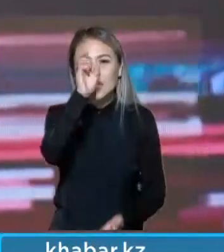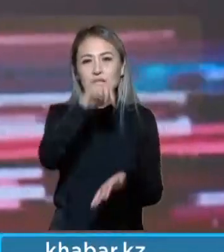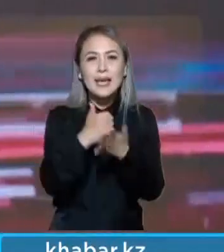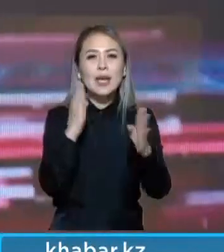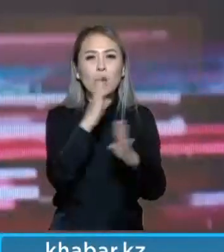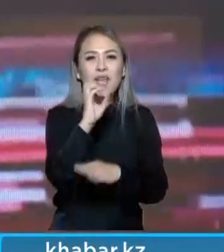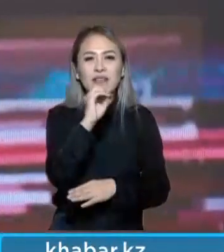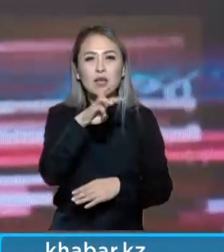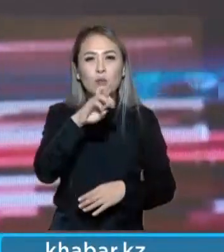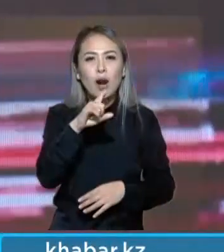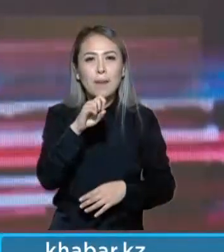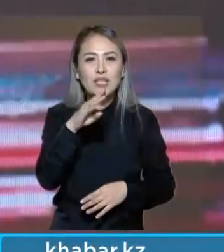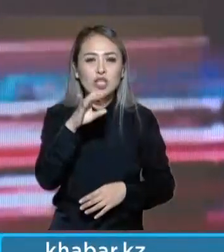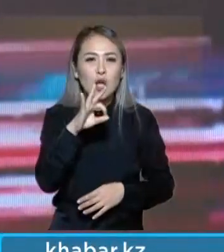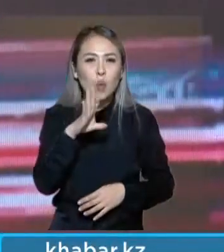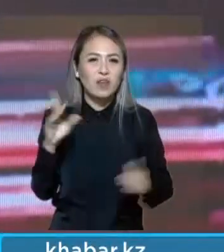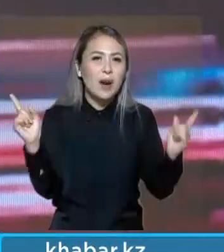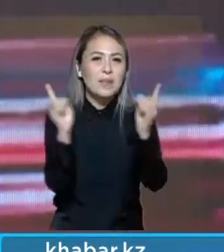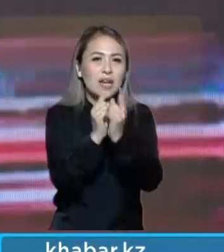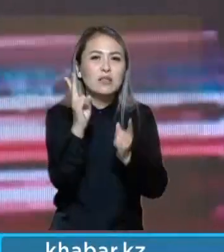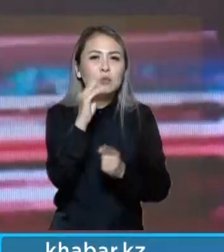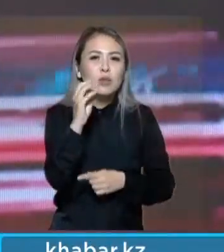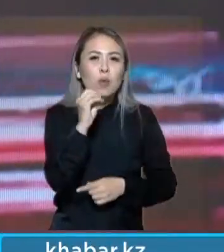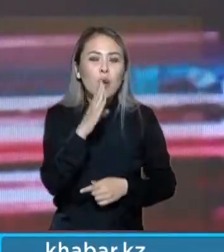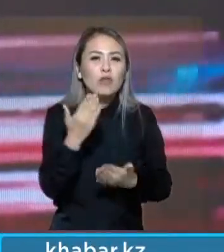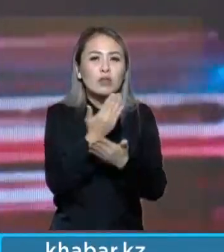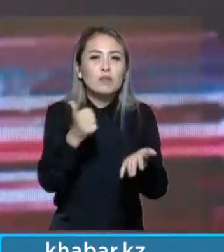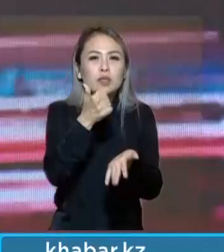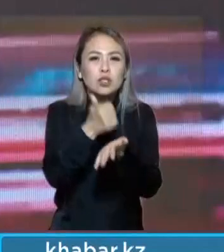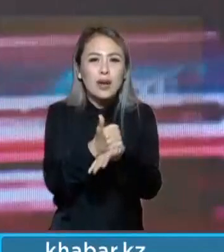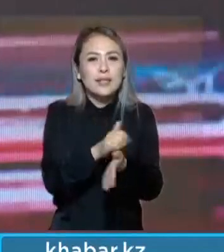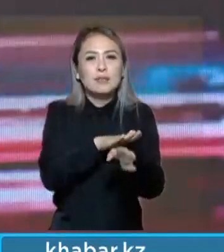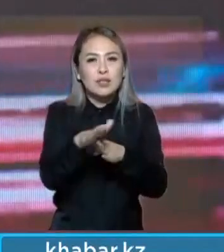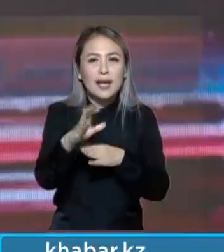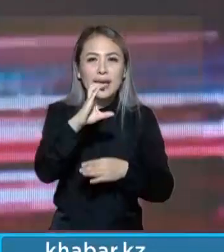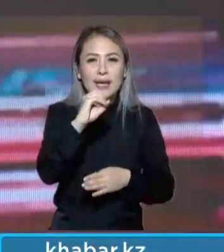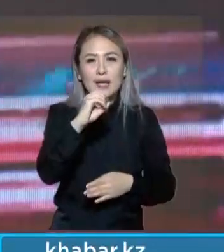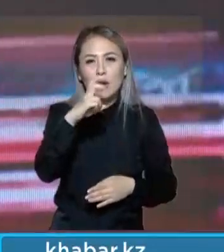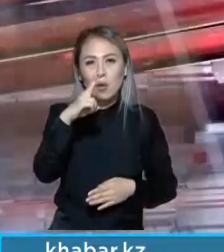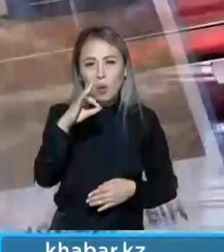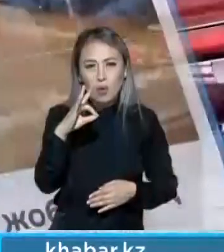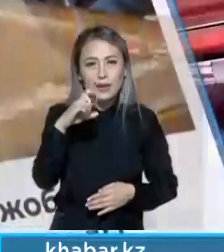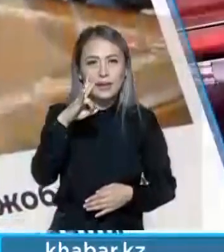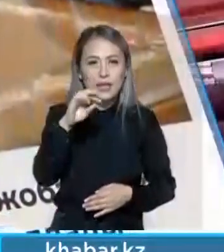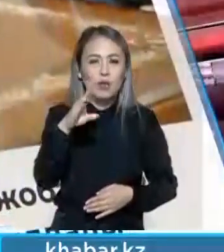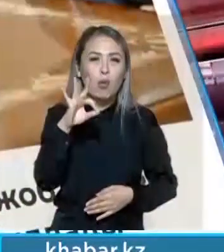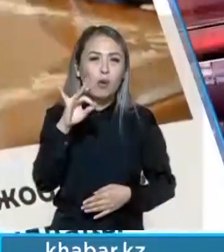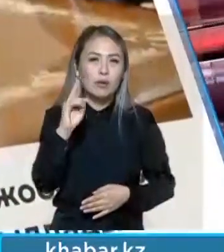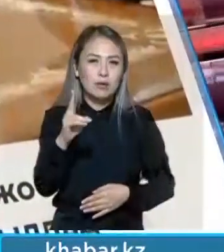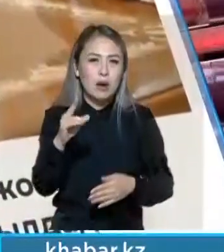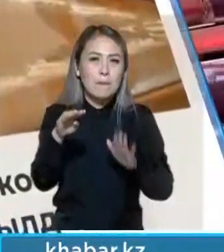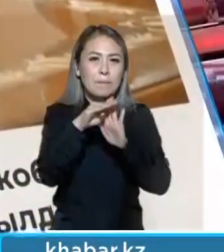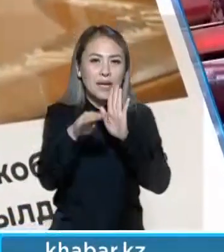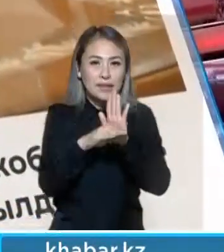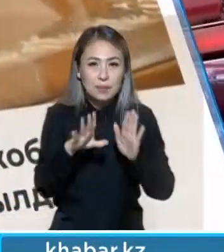Мемлекет басшысы эколог Евгений Мухамеджановты қабылдады. Қасым Жомарт Тоқаев оның бастамасымен жүзеге асырылып жатқан эко-нетворк жобасын